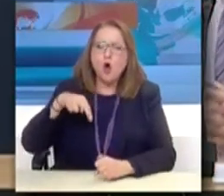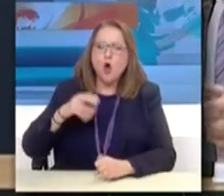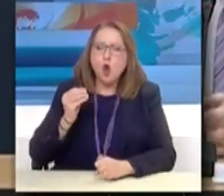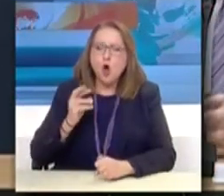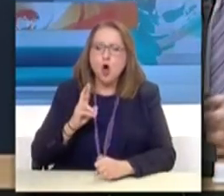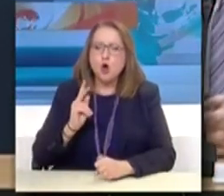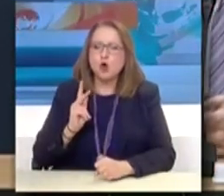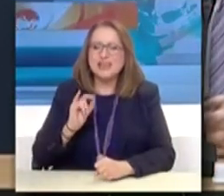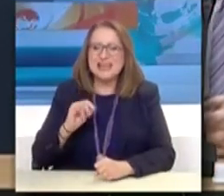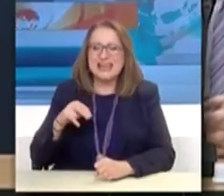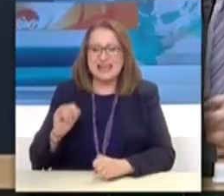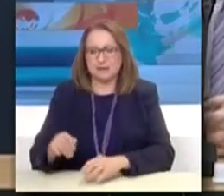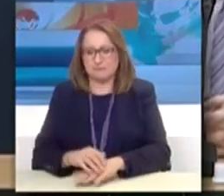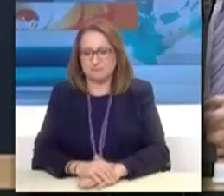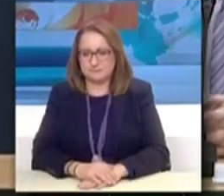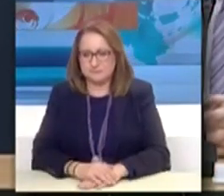Ευχαριστούμε πολύ. Να είστε καλά.